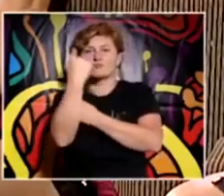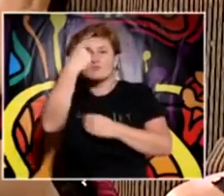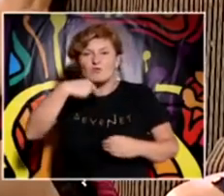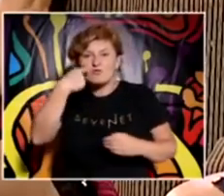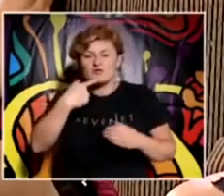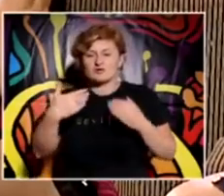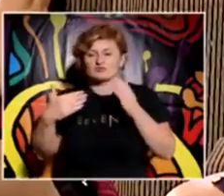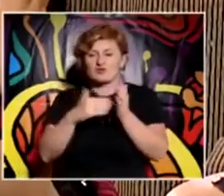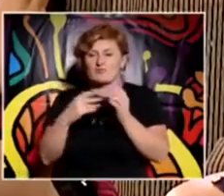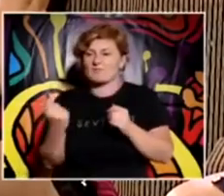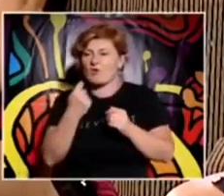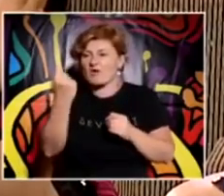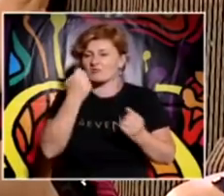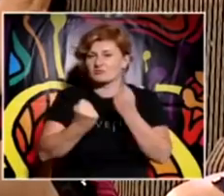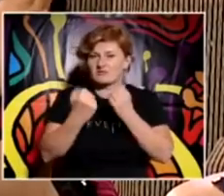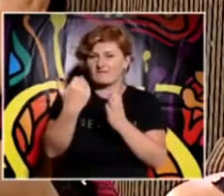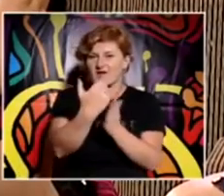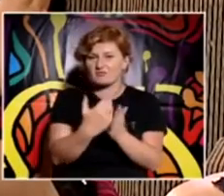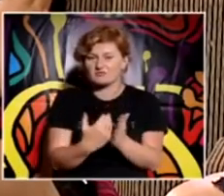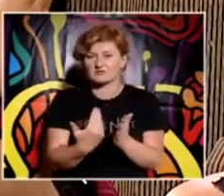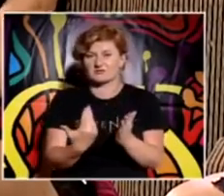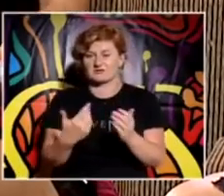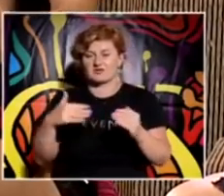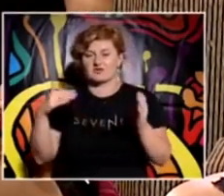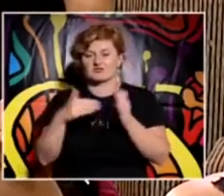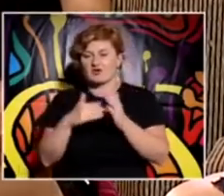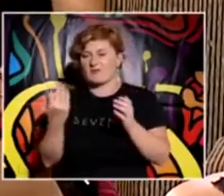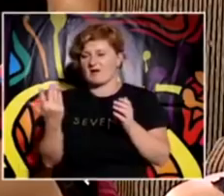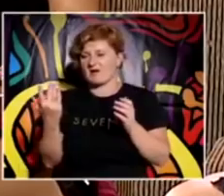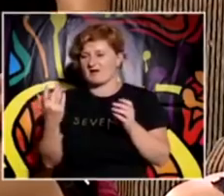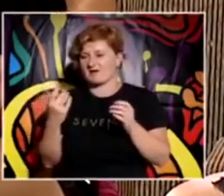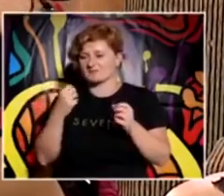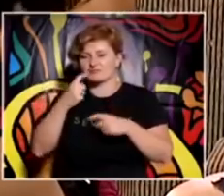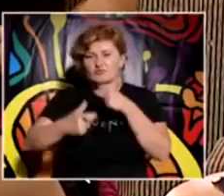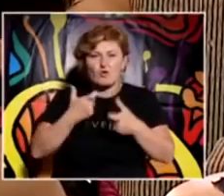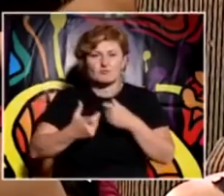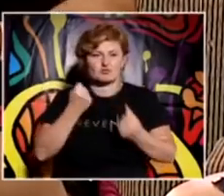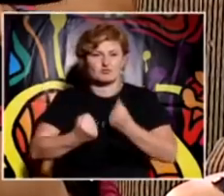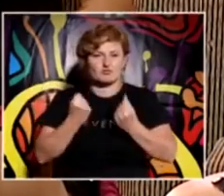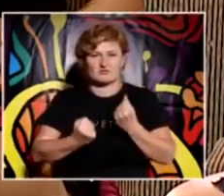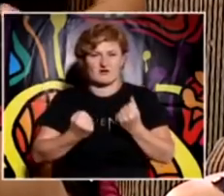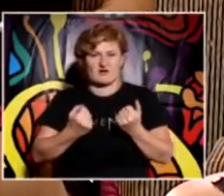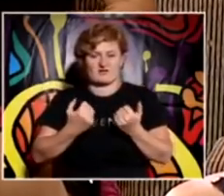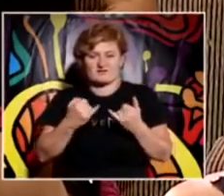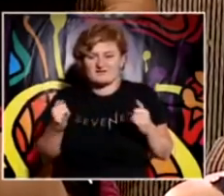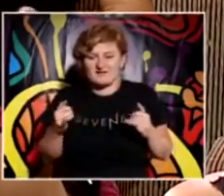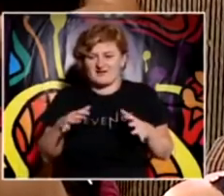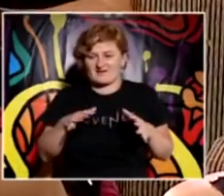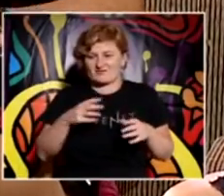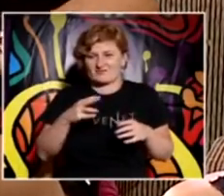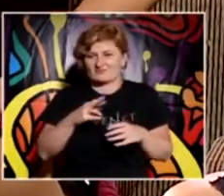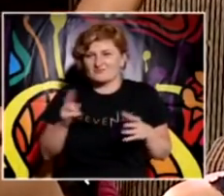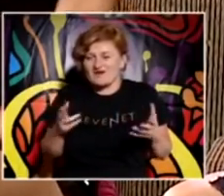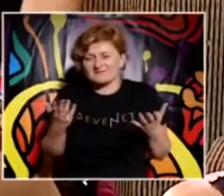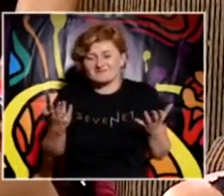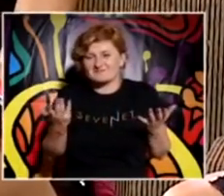bardzo trudnych warunkach, albo czasem pokonać rzeczy takie nie do przeskoczenia, być w miejscu, w którym teoretycznie nie powinno nas być,